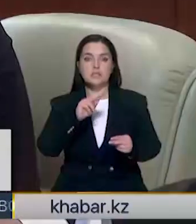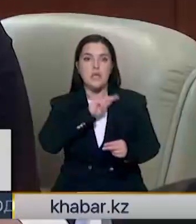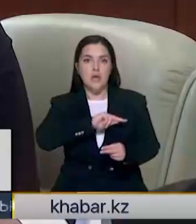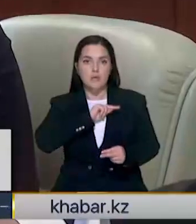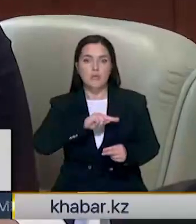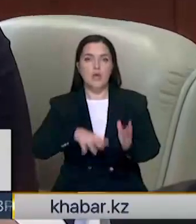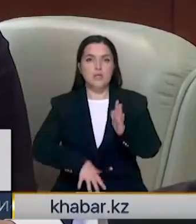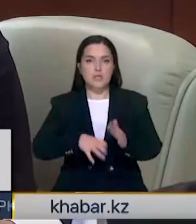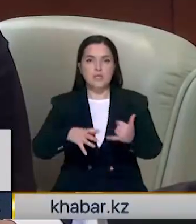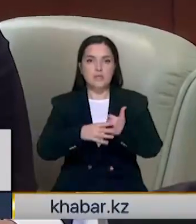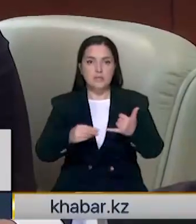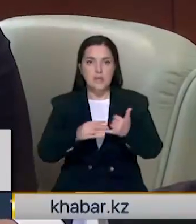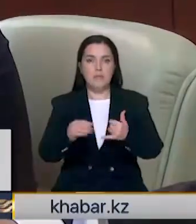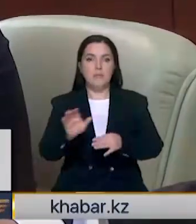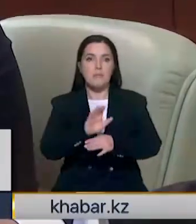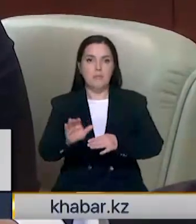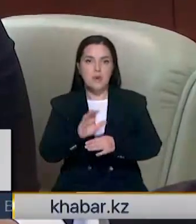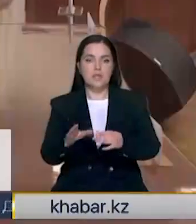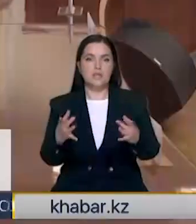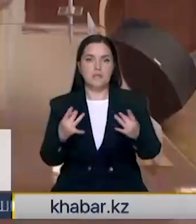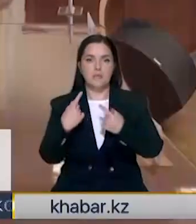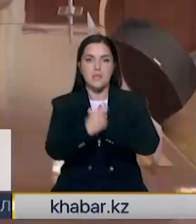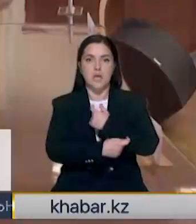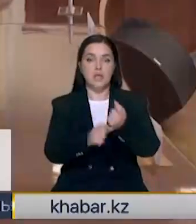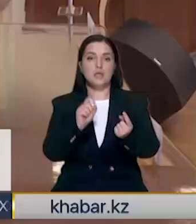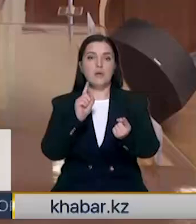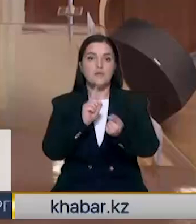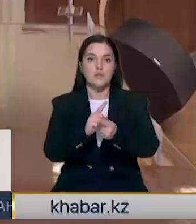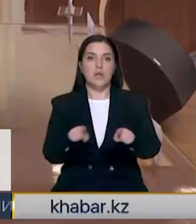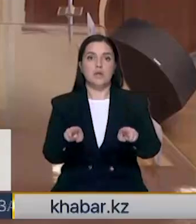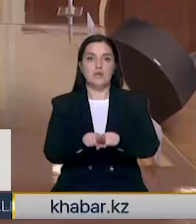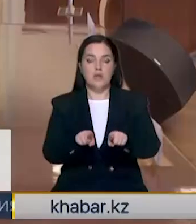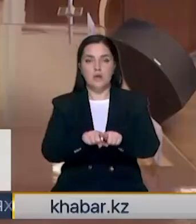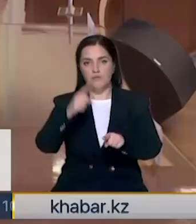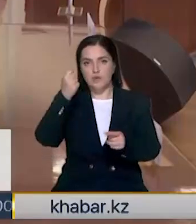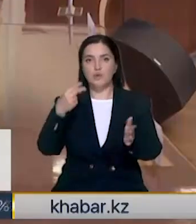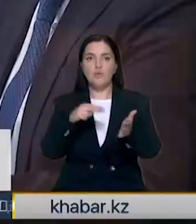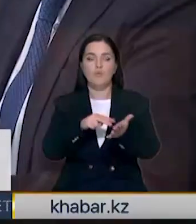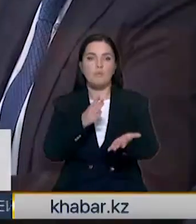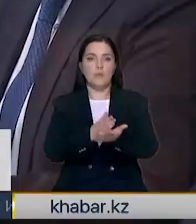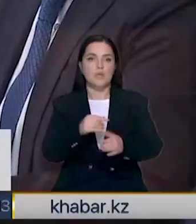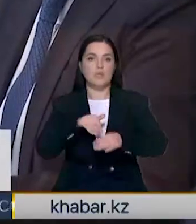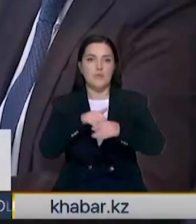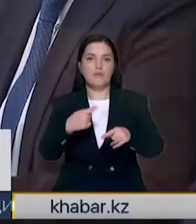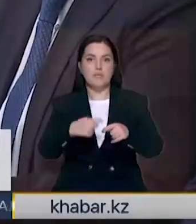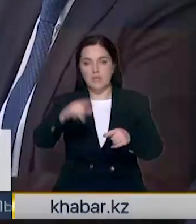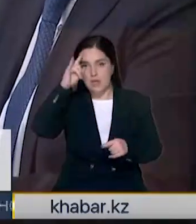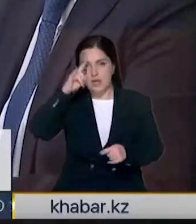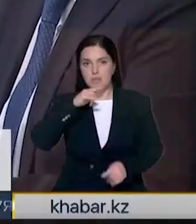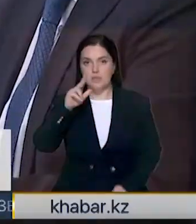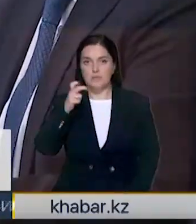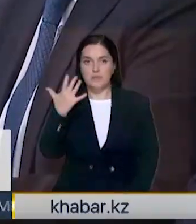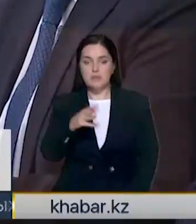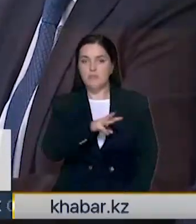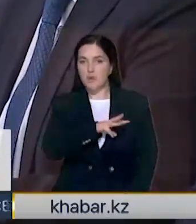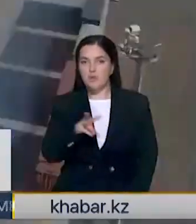освоение недр и производства критически важных серьез сумму прямых инвестиций в Казахстан это